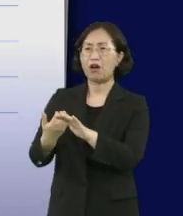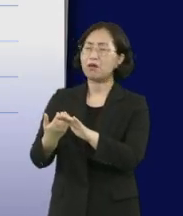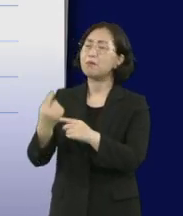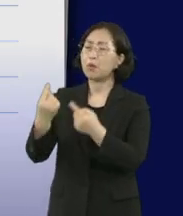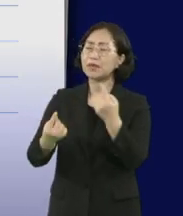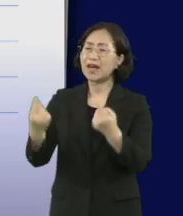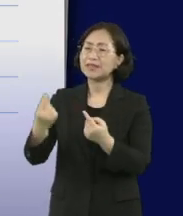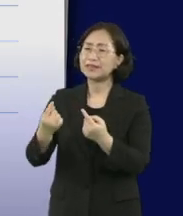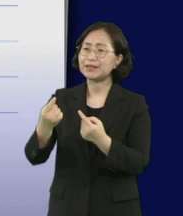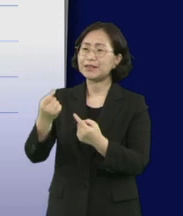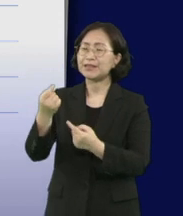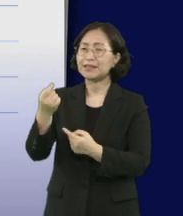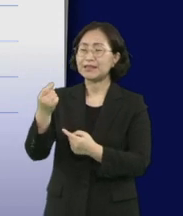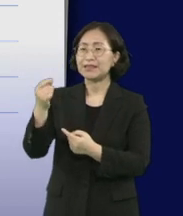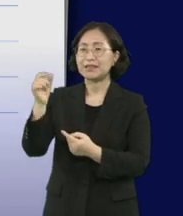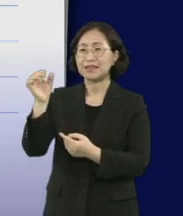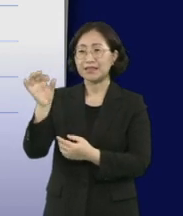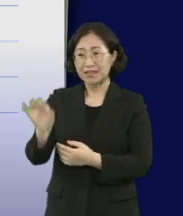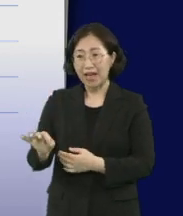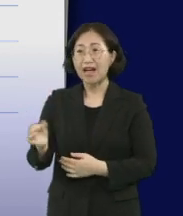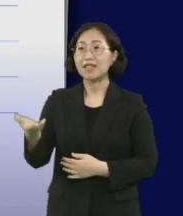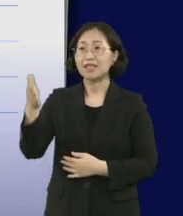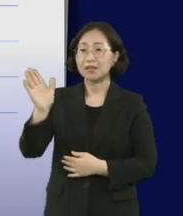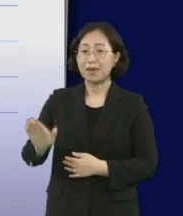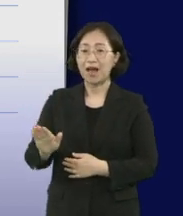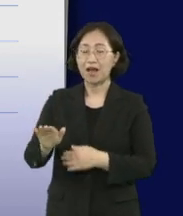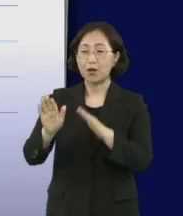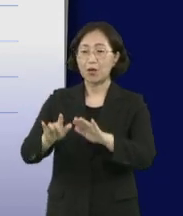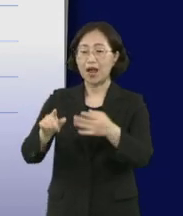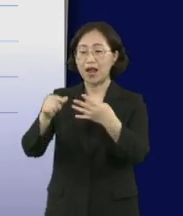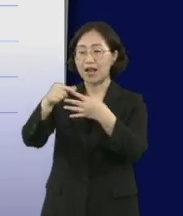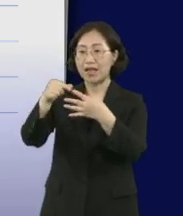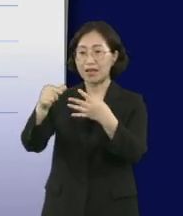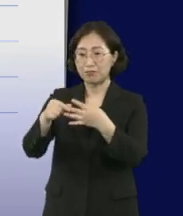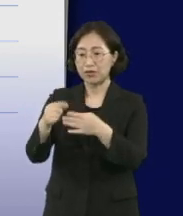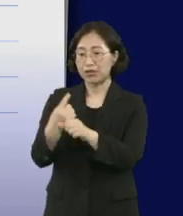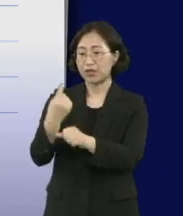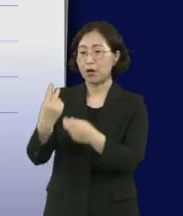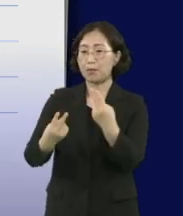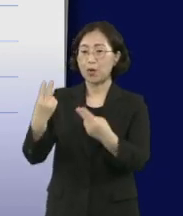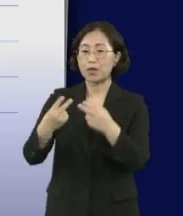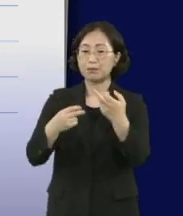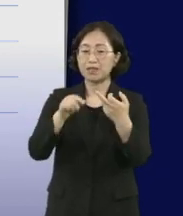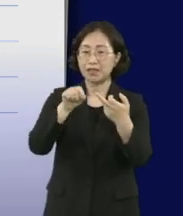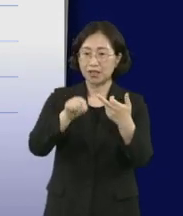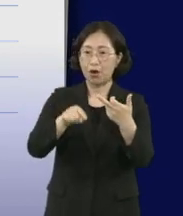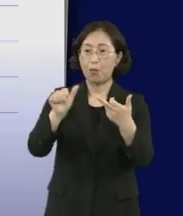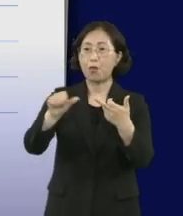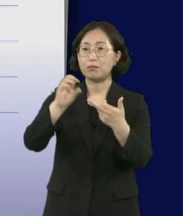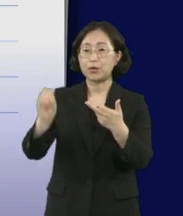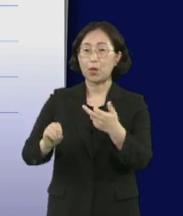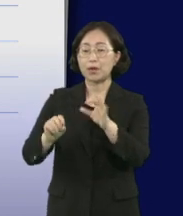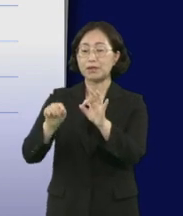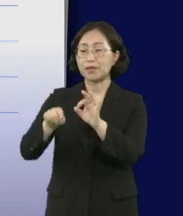수준까지는 매출이 회복되지는 않았지만 올 1, 2분기 각각 전년 동기 대비 17.5%와